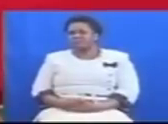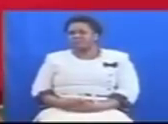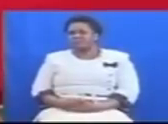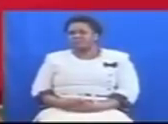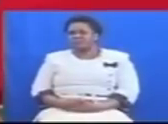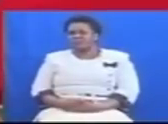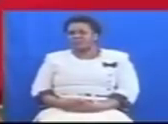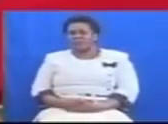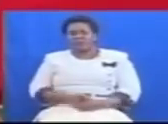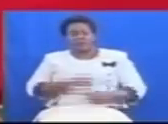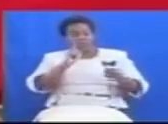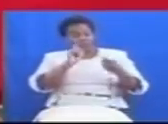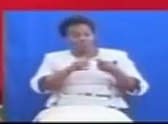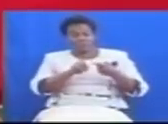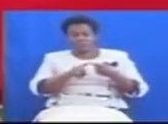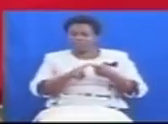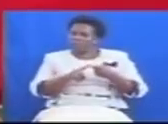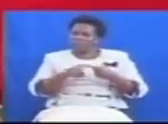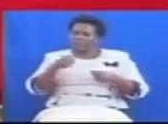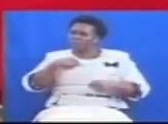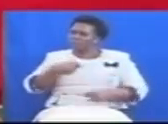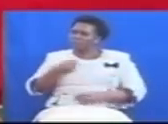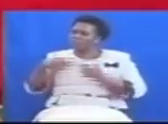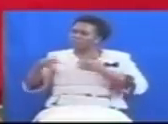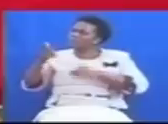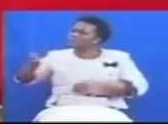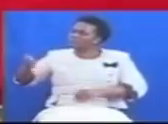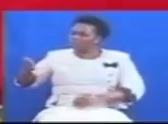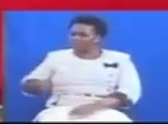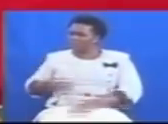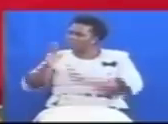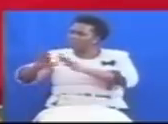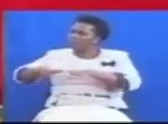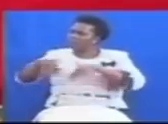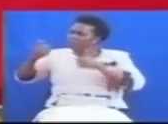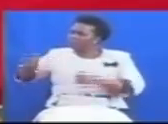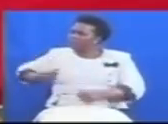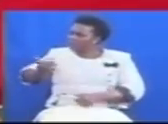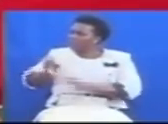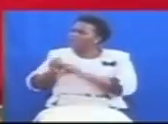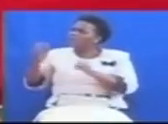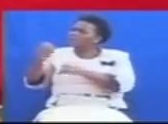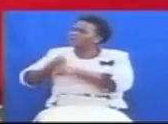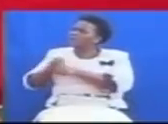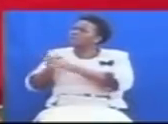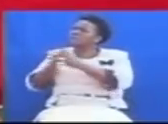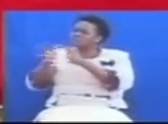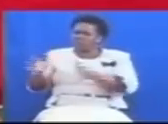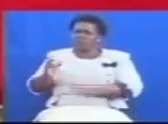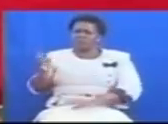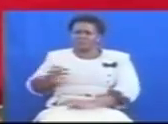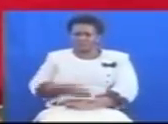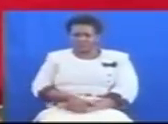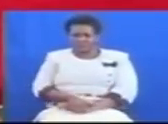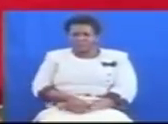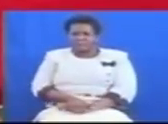Mheshimiwa Mbunge, ni mbunge mpya lakini anafanya kazi kubwa sana kutetea wananchi wake wa Korogwe. Lakini jambo la pili, Mheshimiwa Naibu Spika, ni